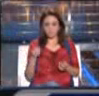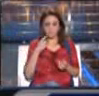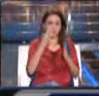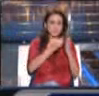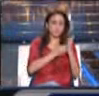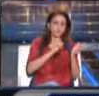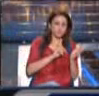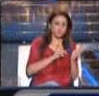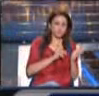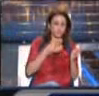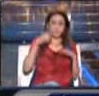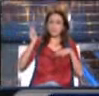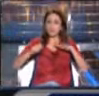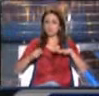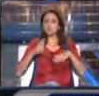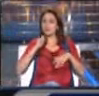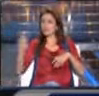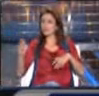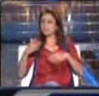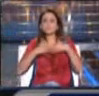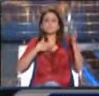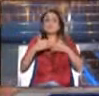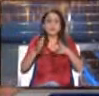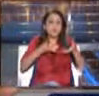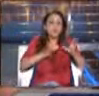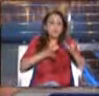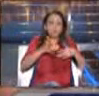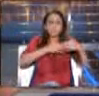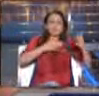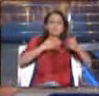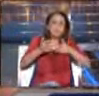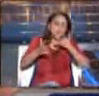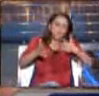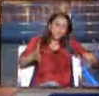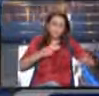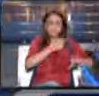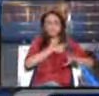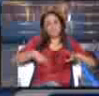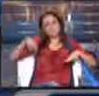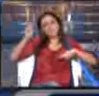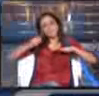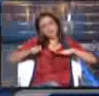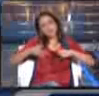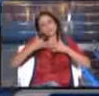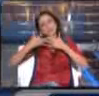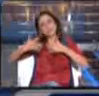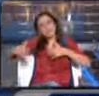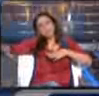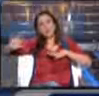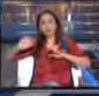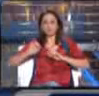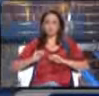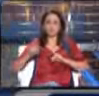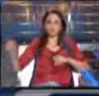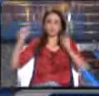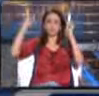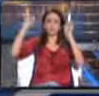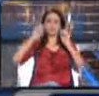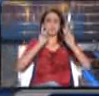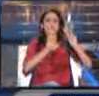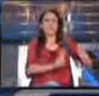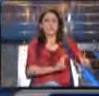رجعش القاضي هيقول اه صدق هديه اعدام. ايه يعني ايه وبرضه لازم يعني نحط في الاعتبار الالم اللي بيعتصرهم. طب قالوا ماله